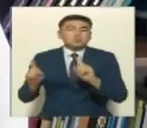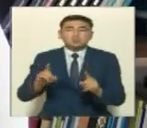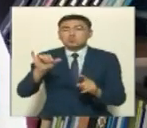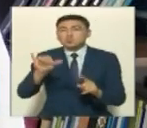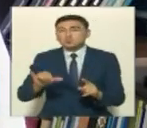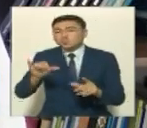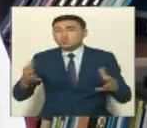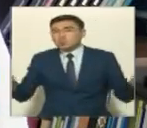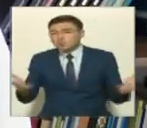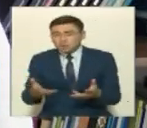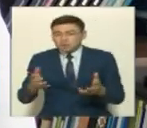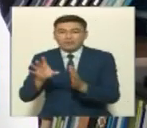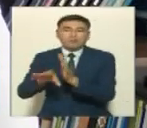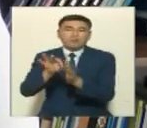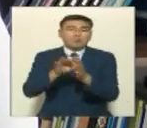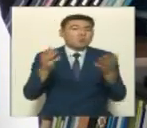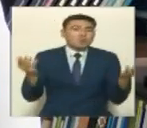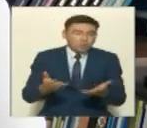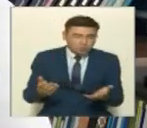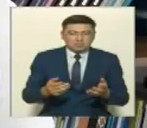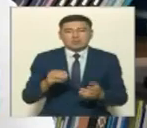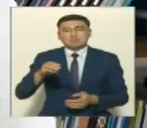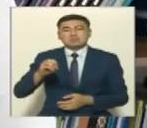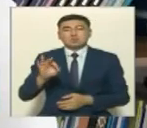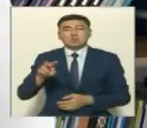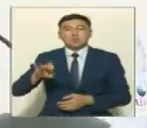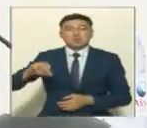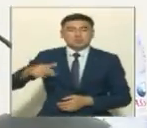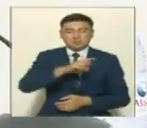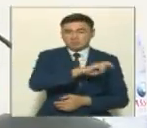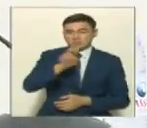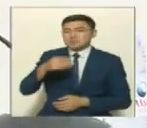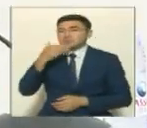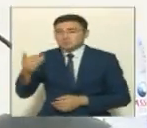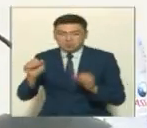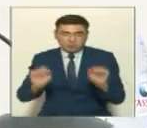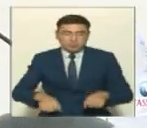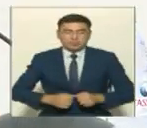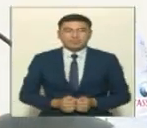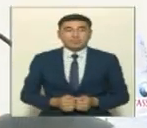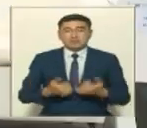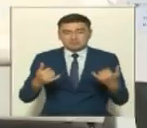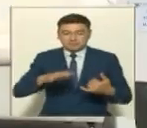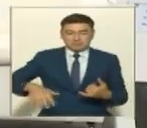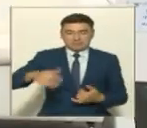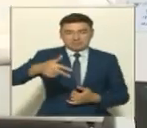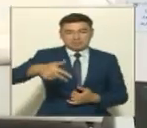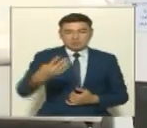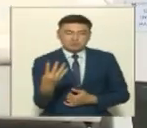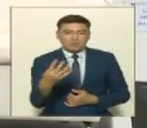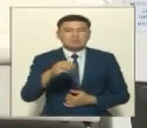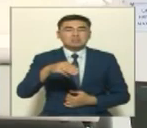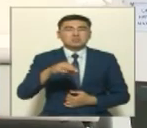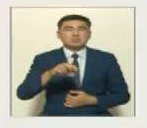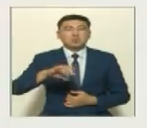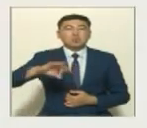универлерді таңдап сұрап теологтардан білген абзал. Бүгінде өңірде 34 теолог бар. Ал дін істер басқармасында